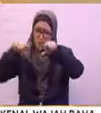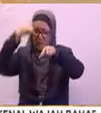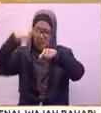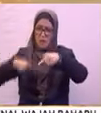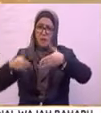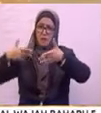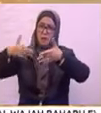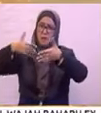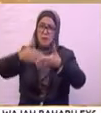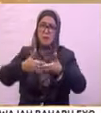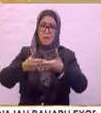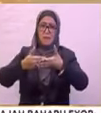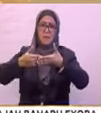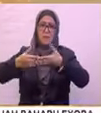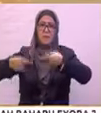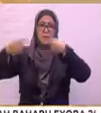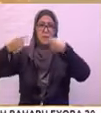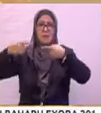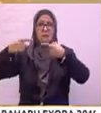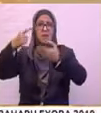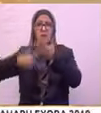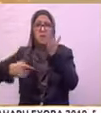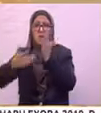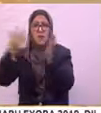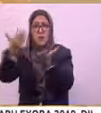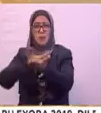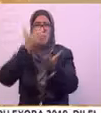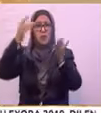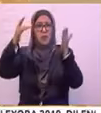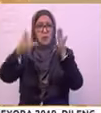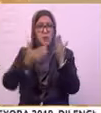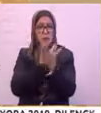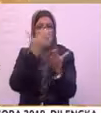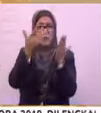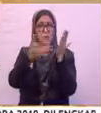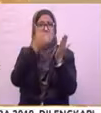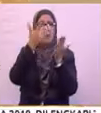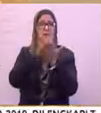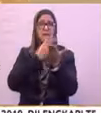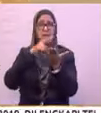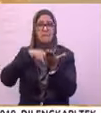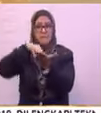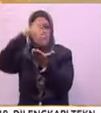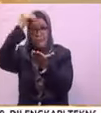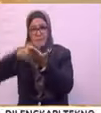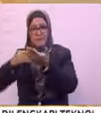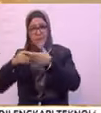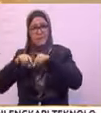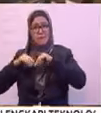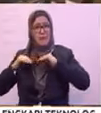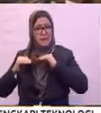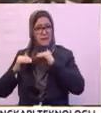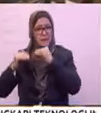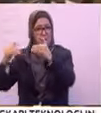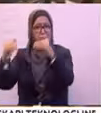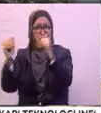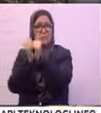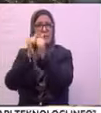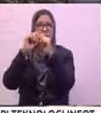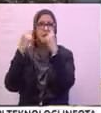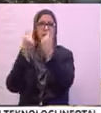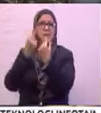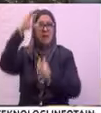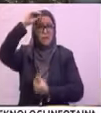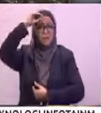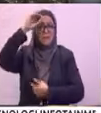setiap kali ada teknologi yang baru tu sama-sama dengan kaum lelaki. Kalau tidak, kita ketinggalan. Dalam